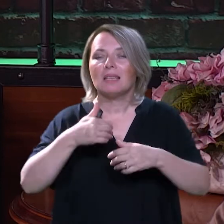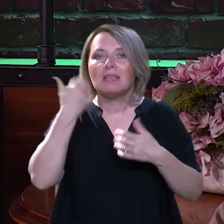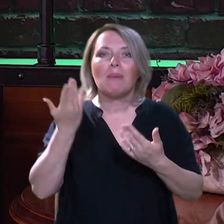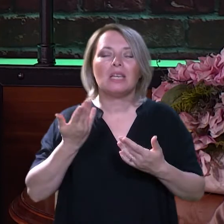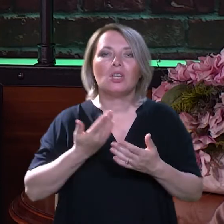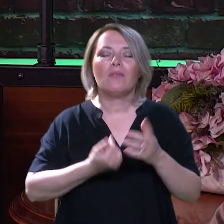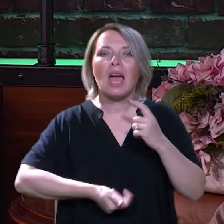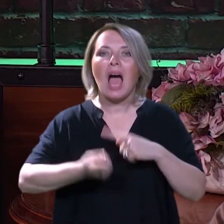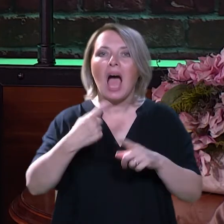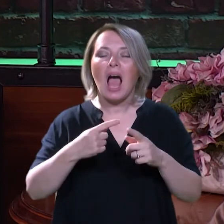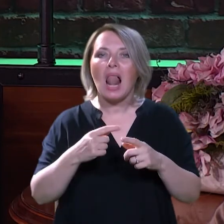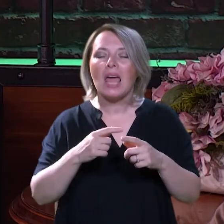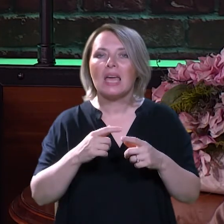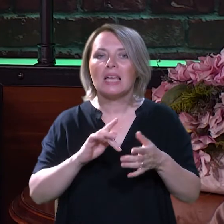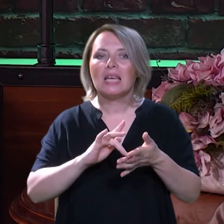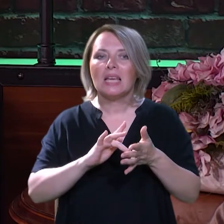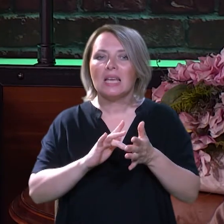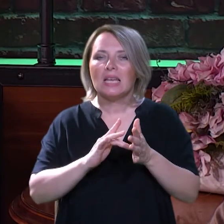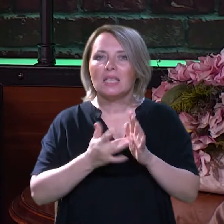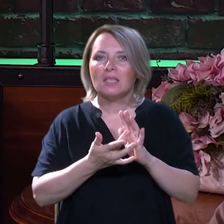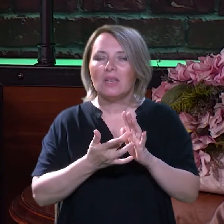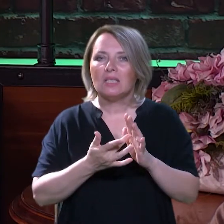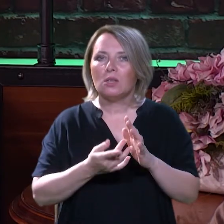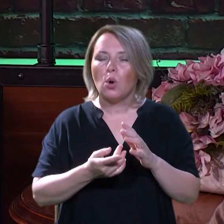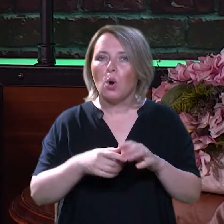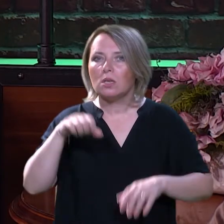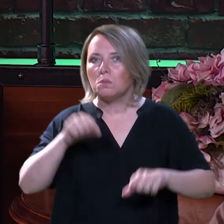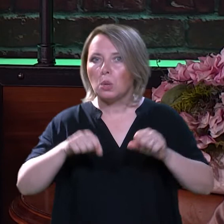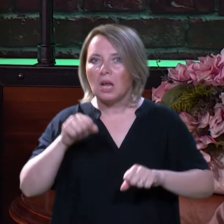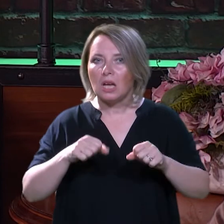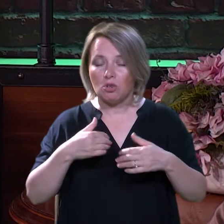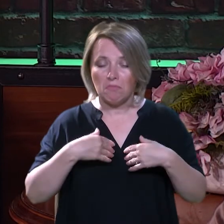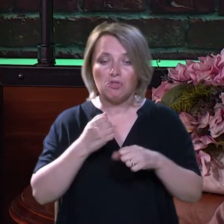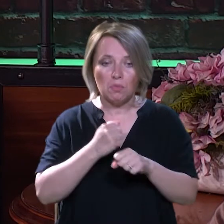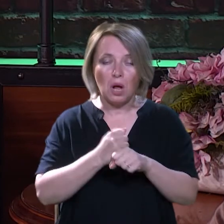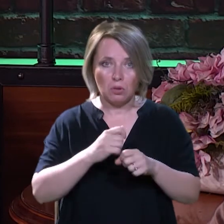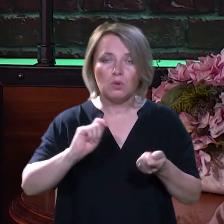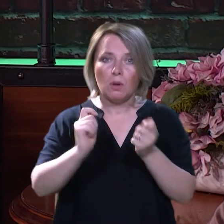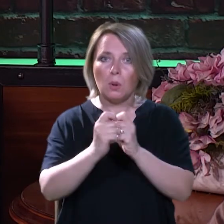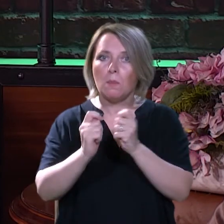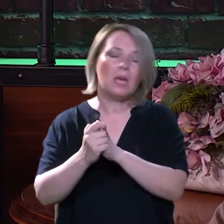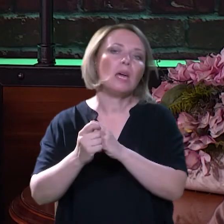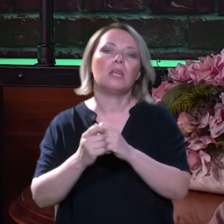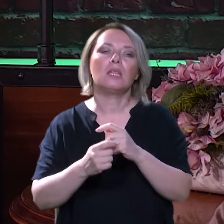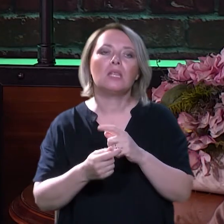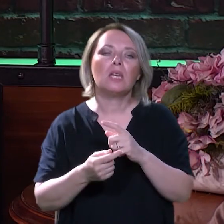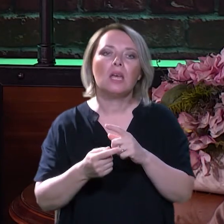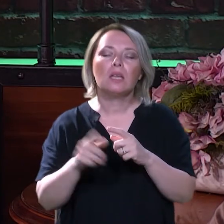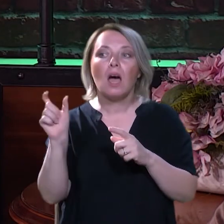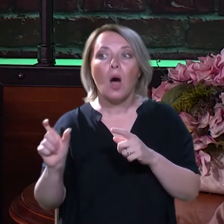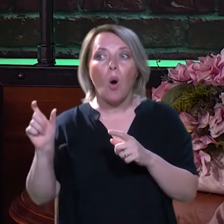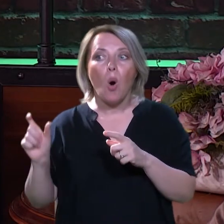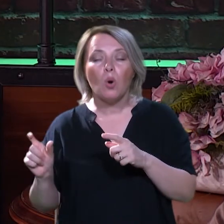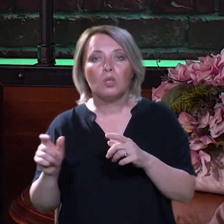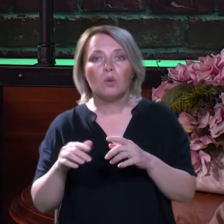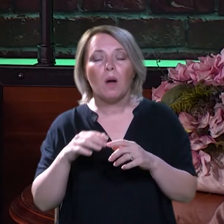generalnom smislu. Ali sve se to s ponašanjima i s različitim utjecajima izvana i našim radom može promijeniti od toga da netko tko